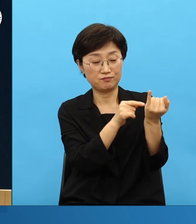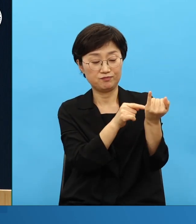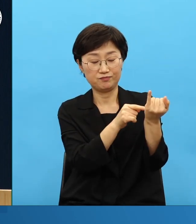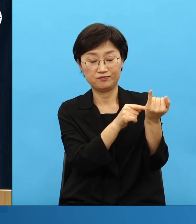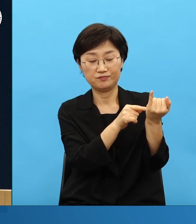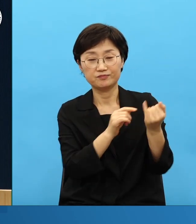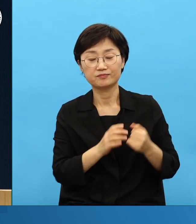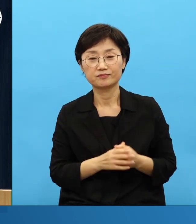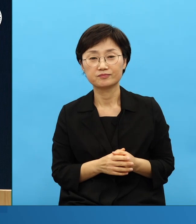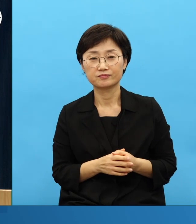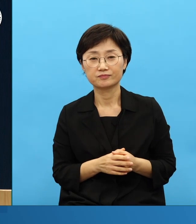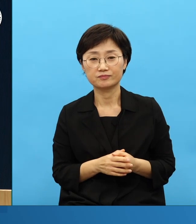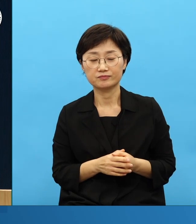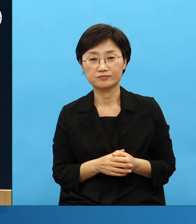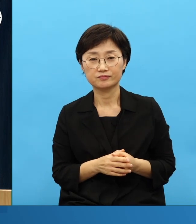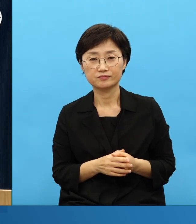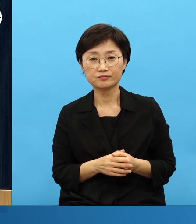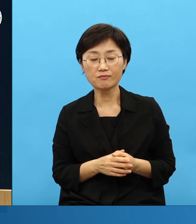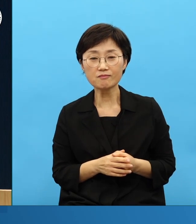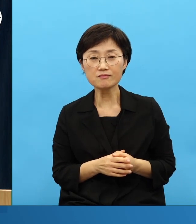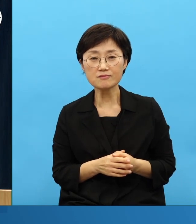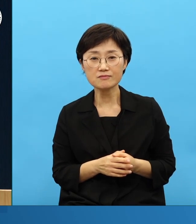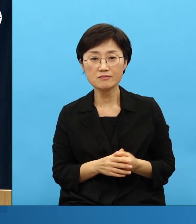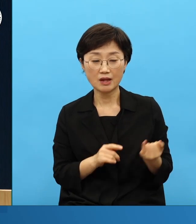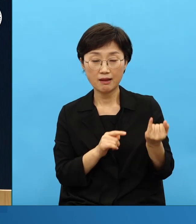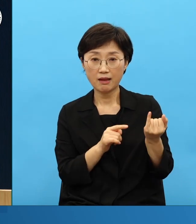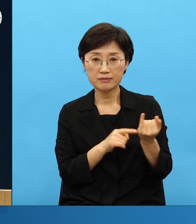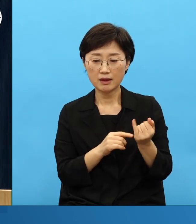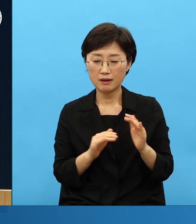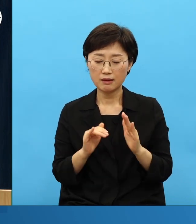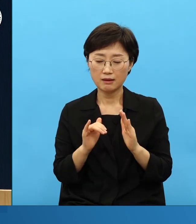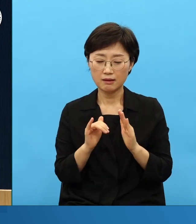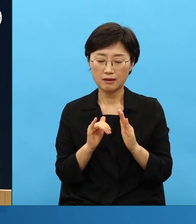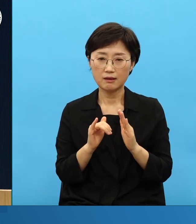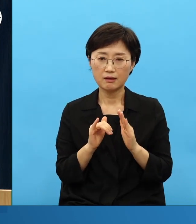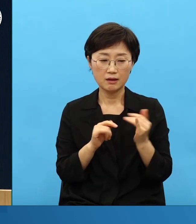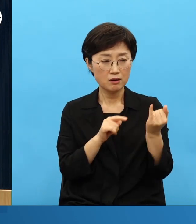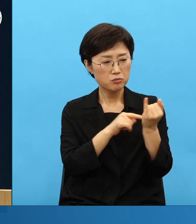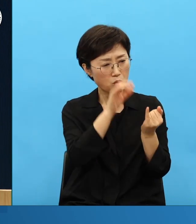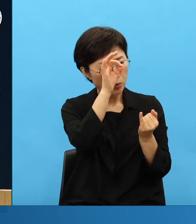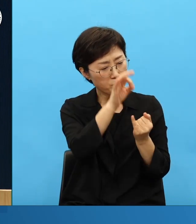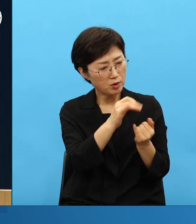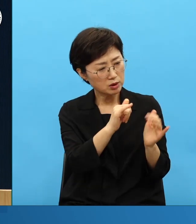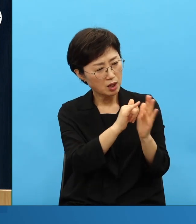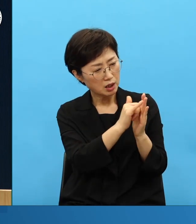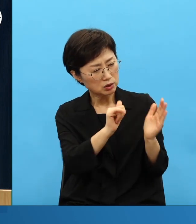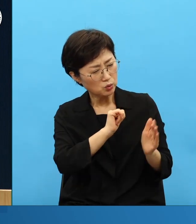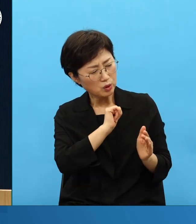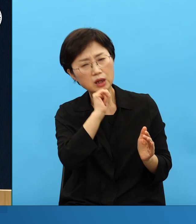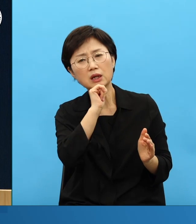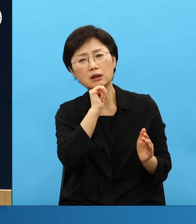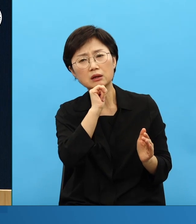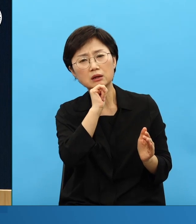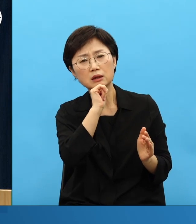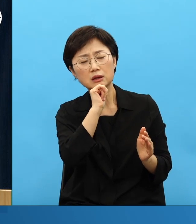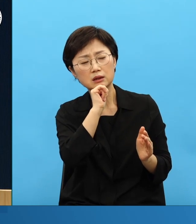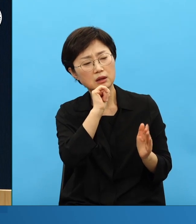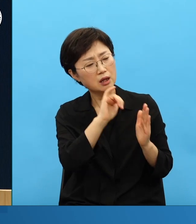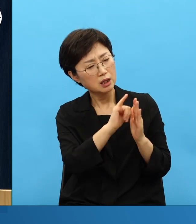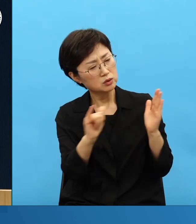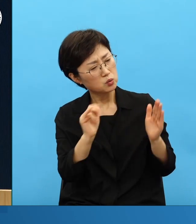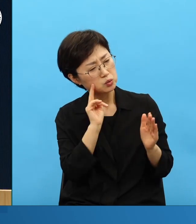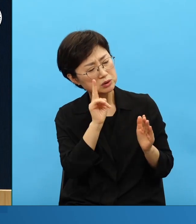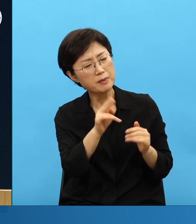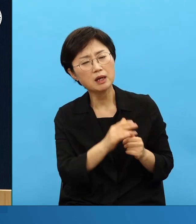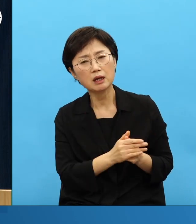female cousin. She's about 10 years older than I am. 집안이 너무 안 좋은데 너무 성실한 거 있잖아요. And her family background was not very, very